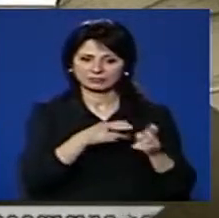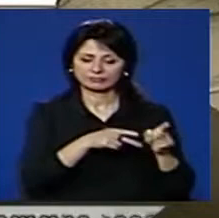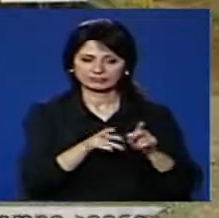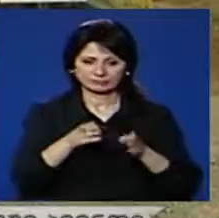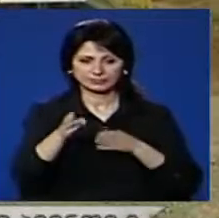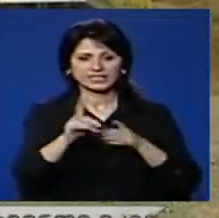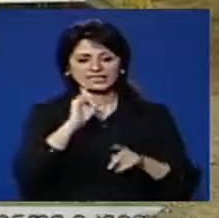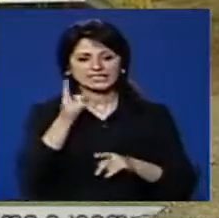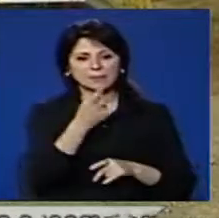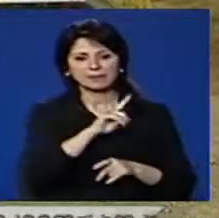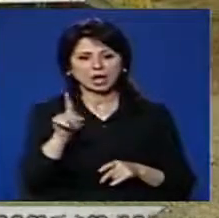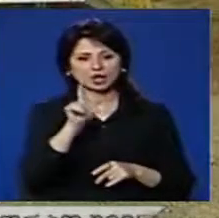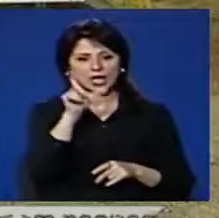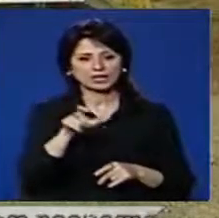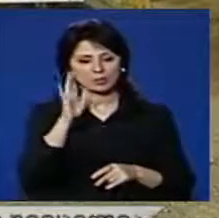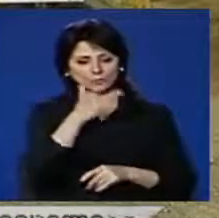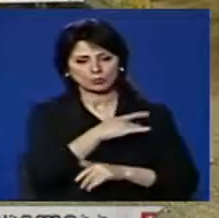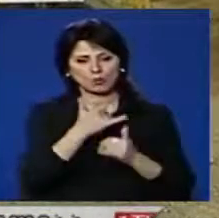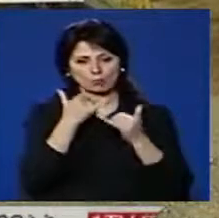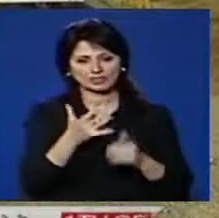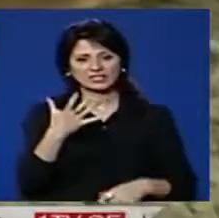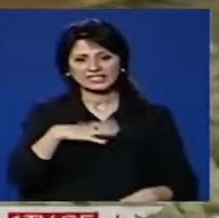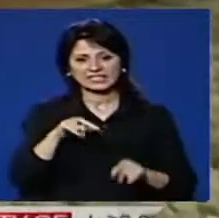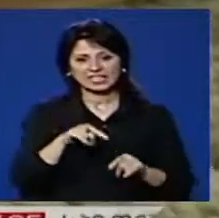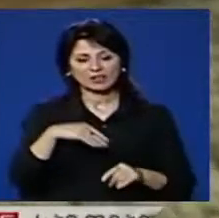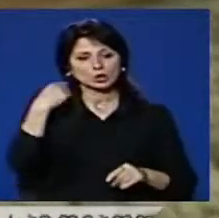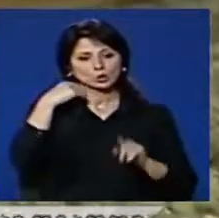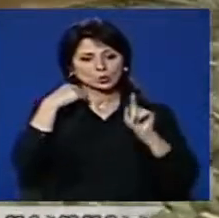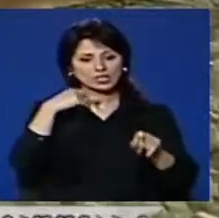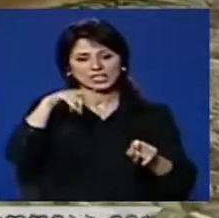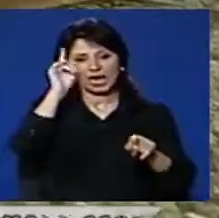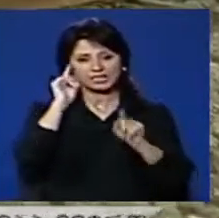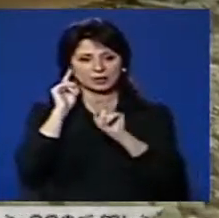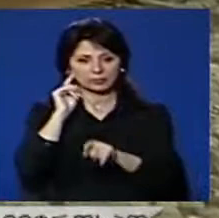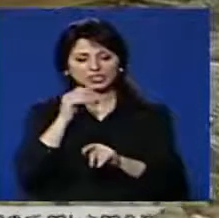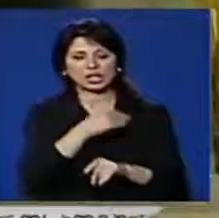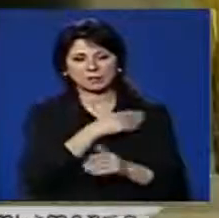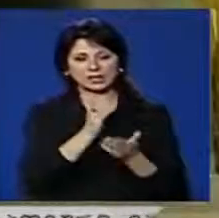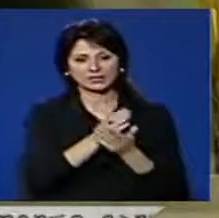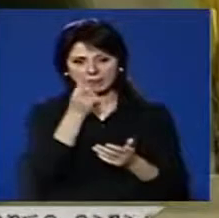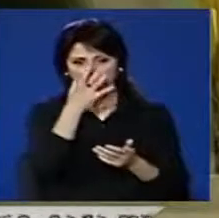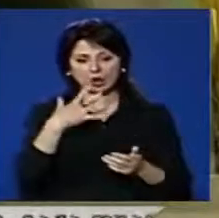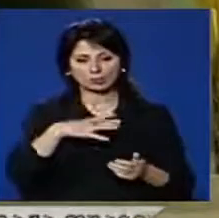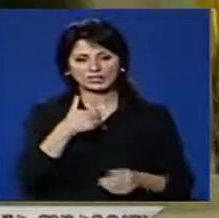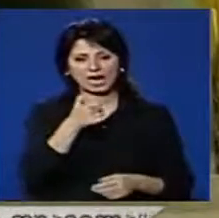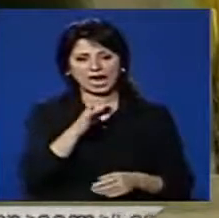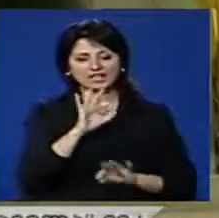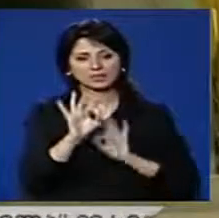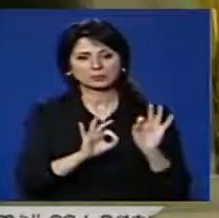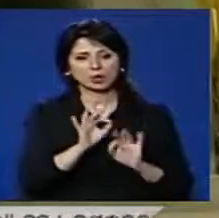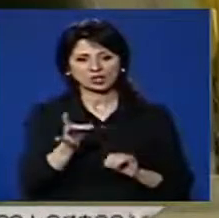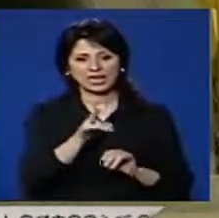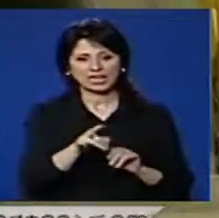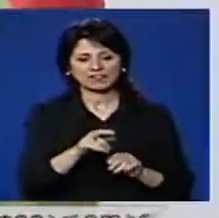აქვს წელიწადში მილიონ ადამიანს მოემსახუროს. საქართველოშიც, თურქეთშიც და აზერბაიჯანშიც იმედი აქვთ, რომ ბაქო-თბილისი ყარსის პროექტმა